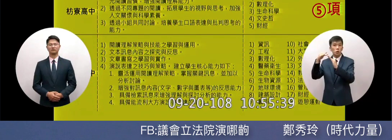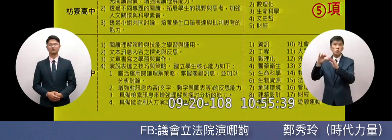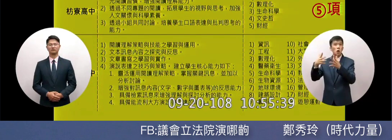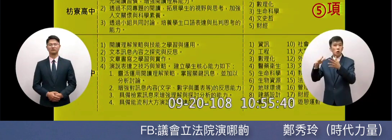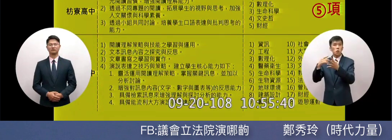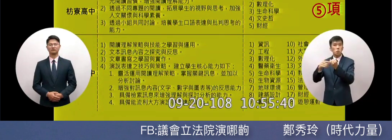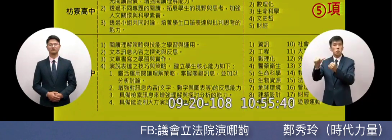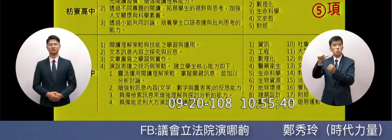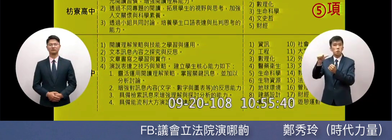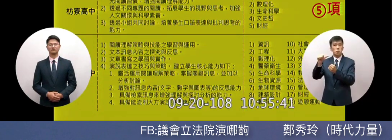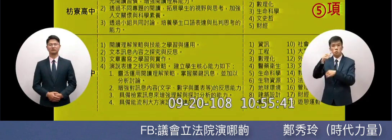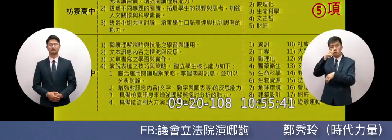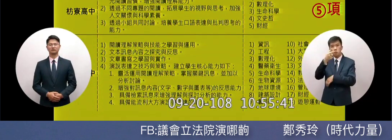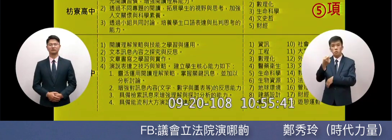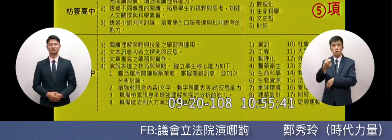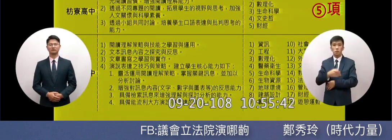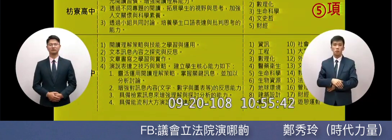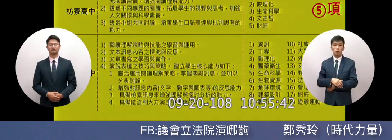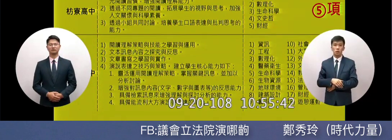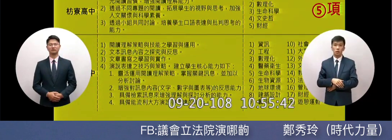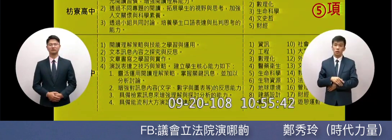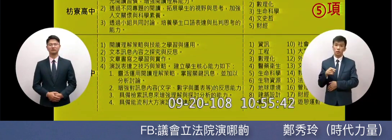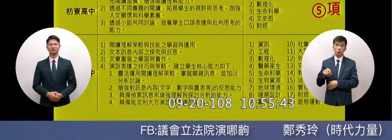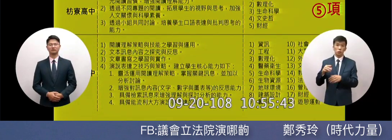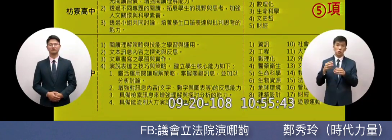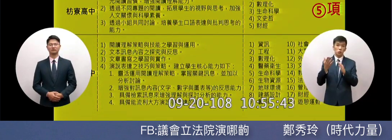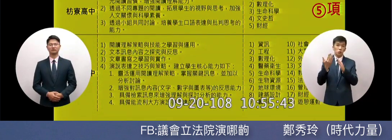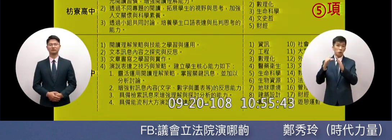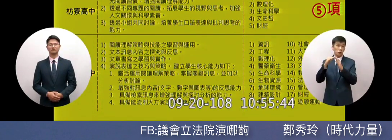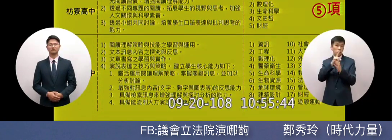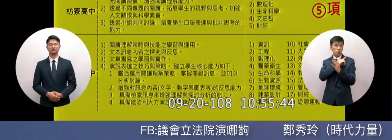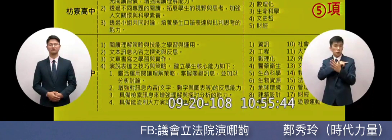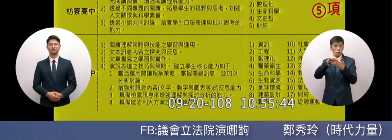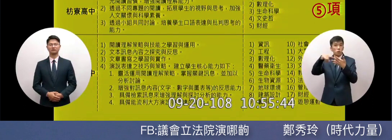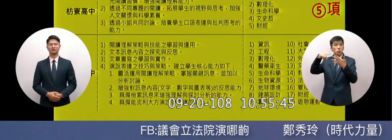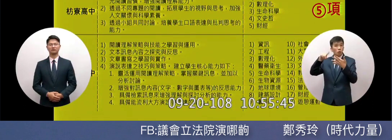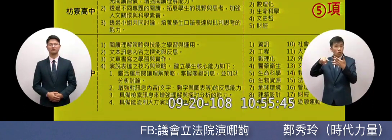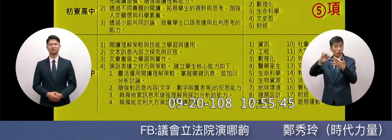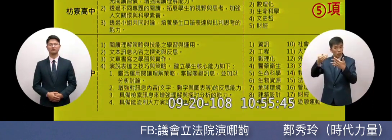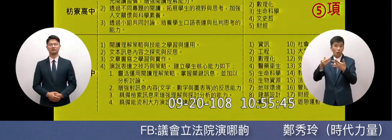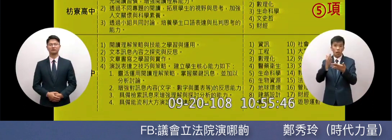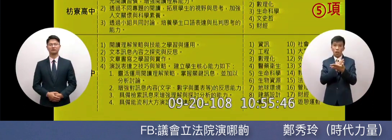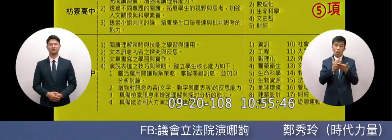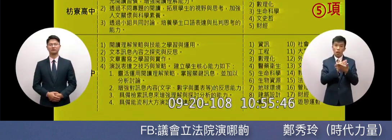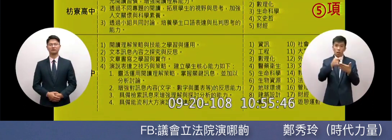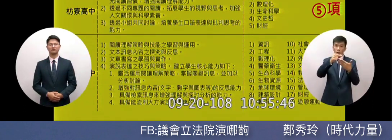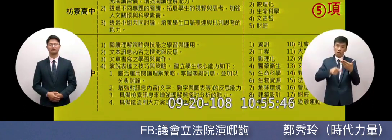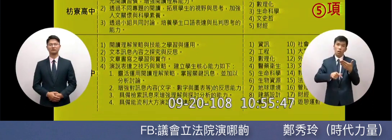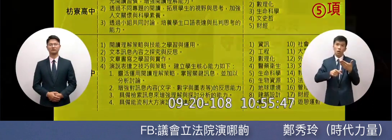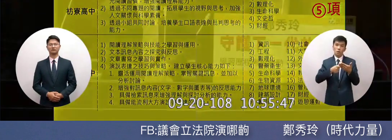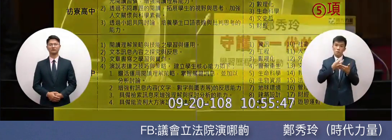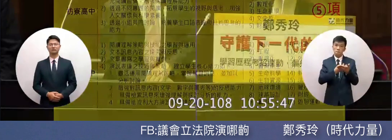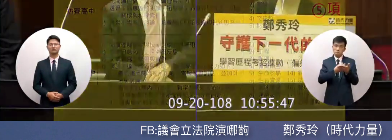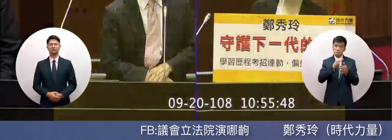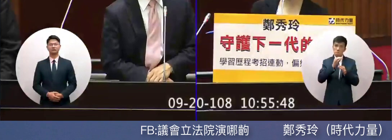呢高中端他自己勾说我的课适合哪个学群，并没有一个审查的机制所以开课的内容是什